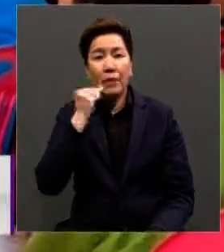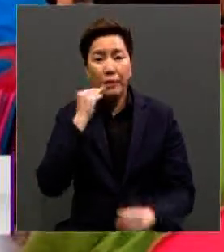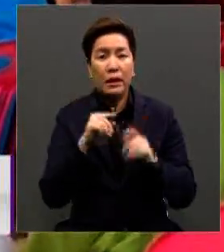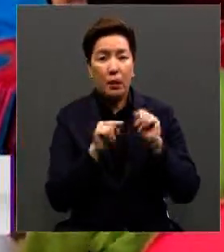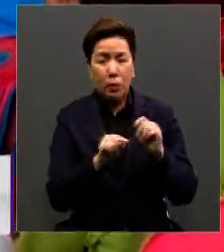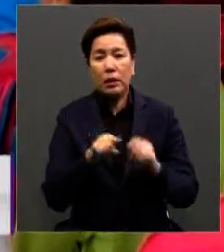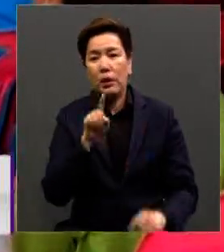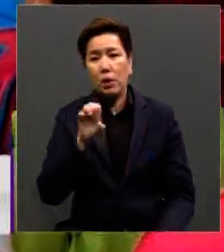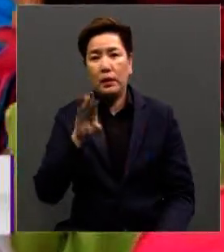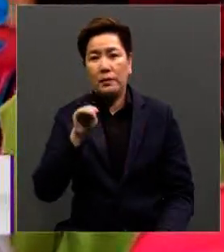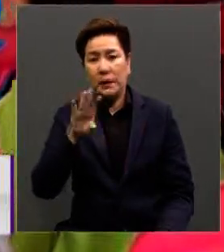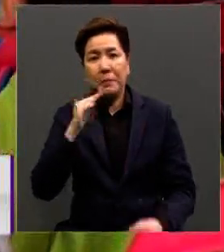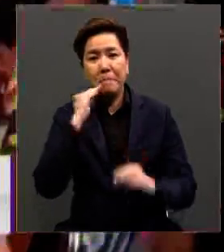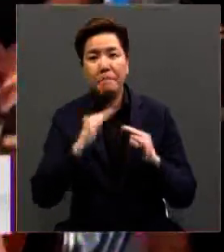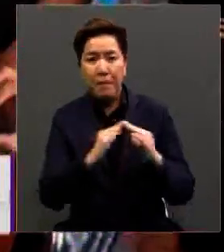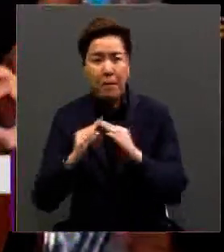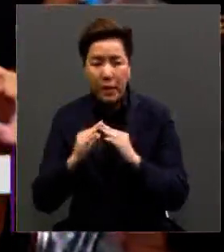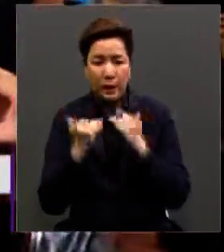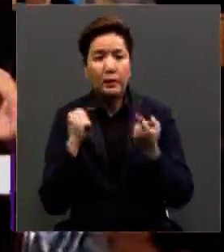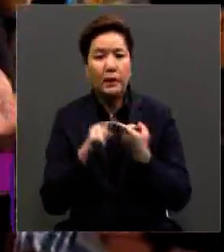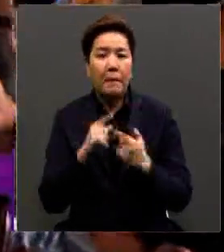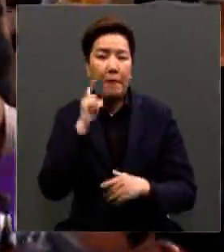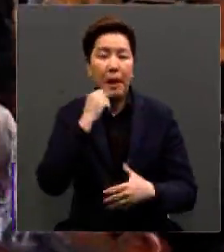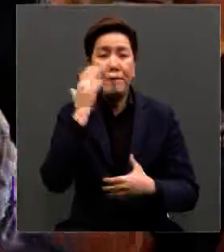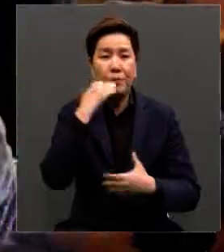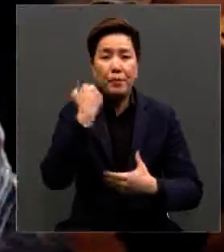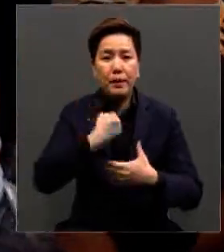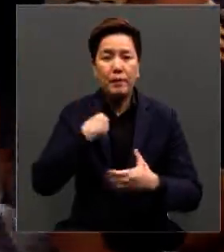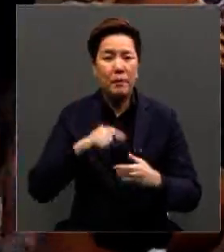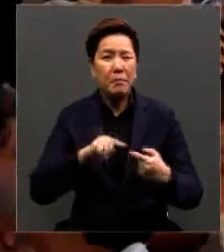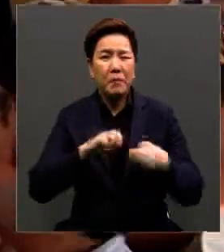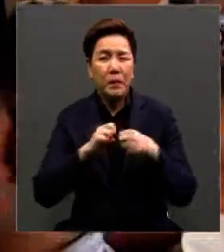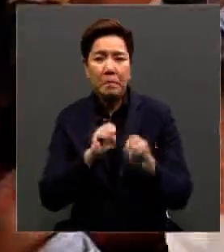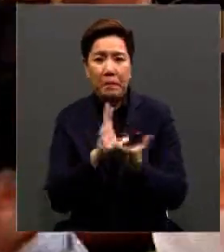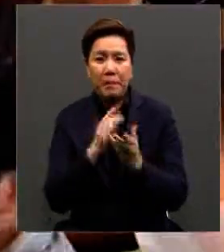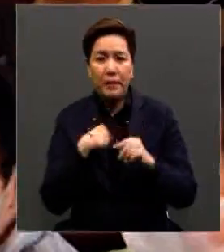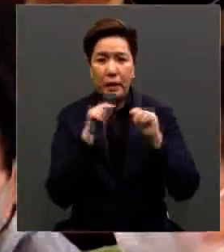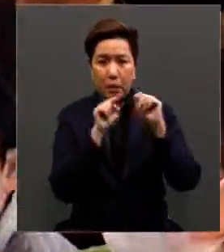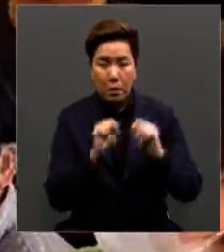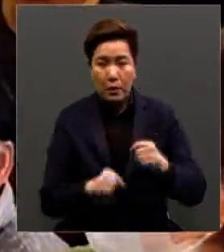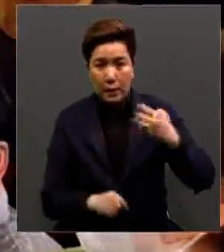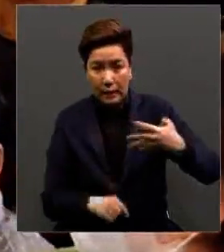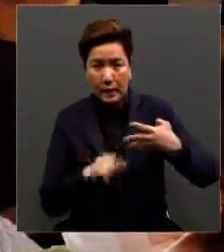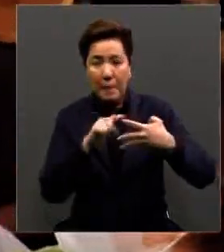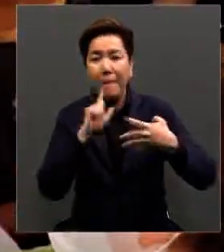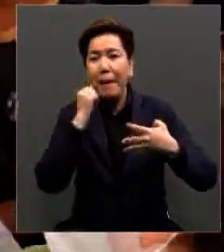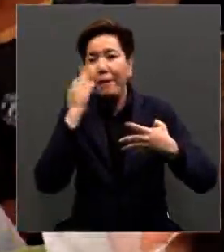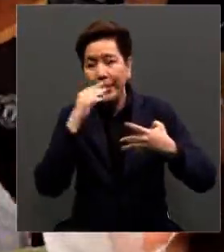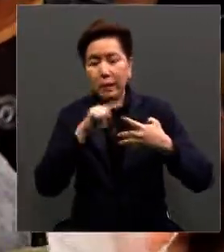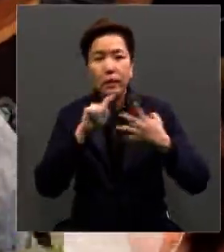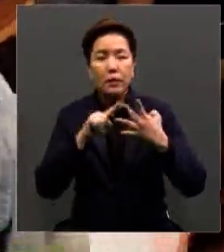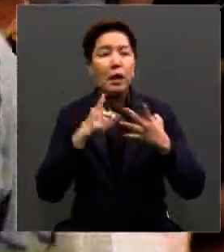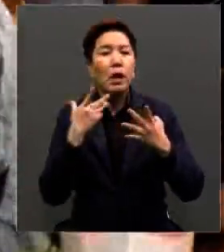ตำบล144หมู่บ้านส่วนในอำเภอแม่พริกนะครับมีพื้นที่ประสบภัยอยู่ 4ตำบลด้วยกันนะครับก็คือที่ตำบลแม่พริก